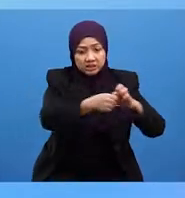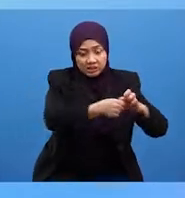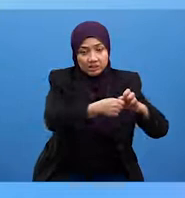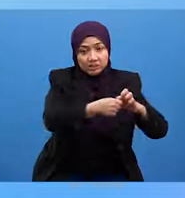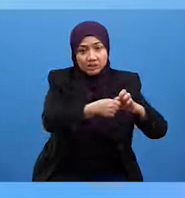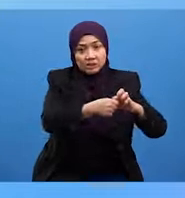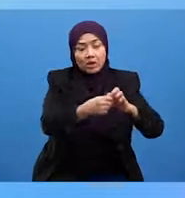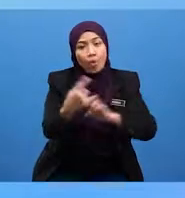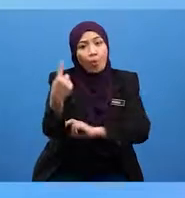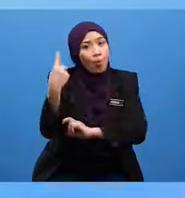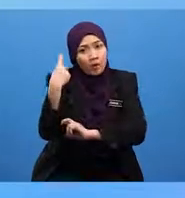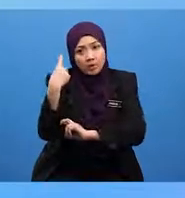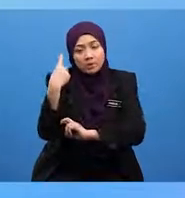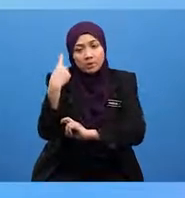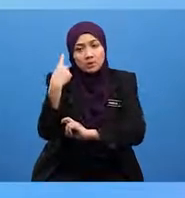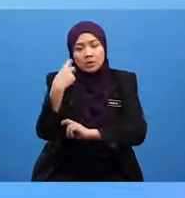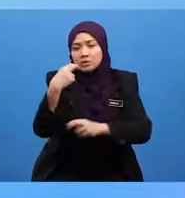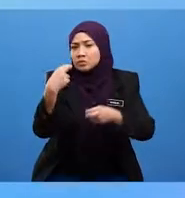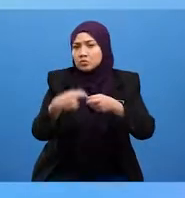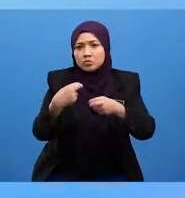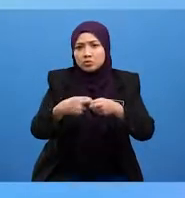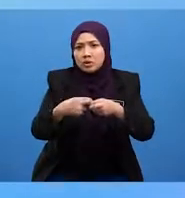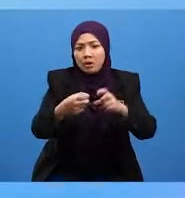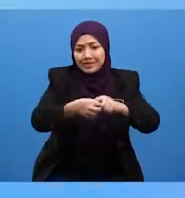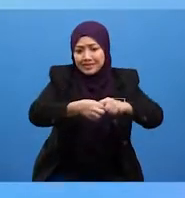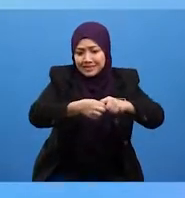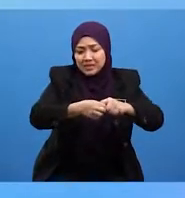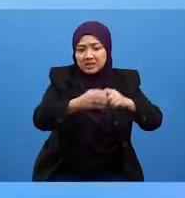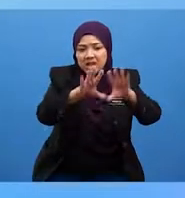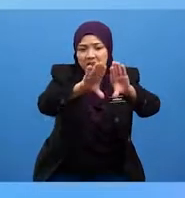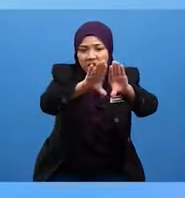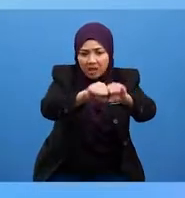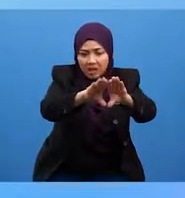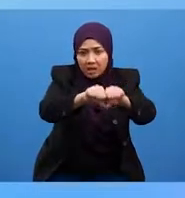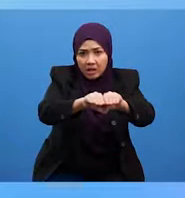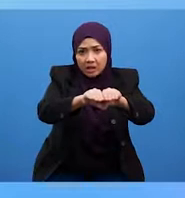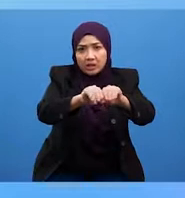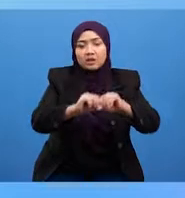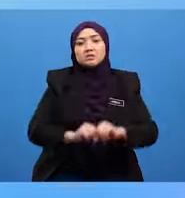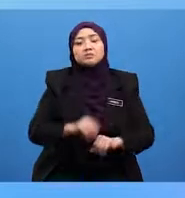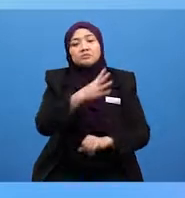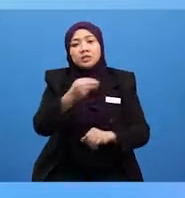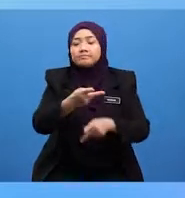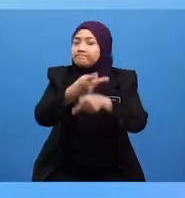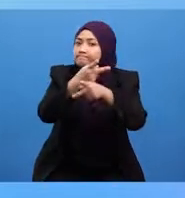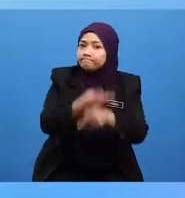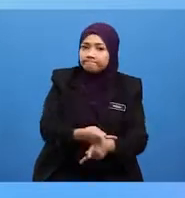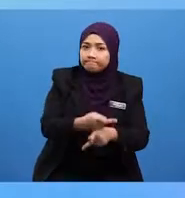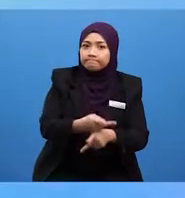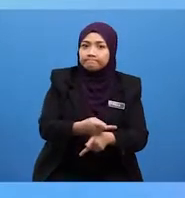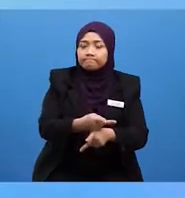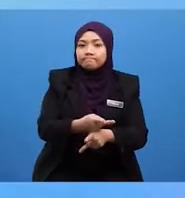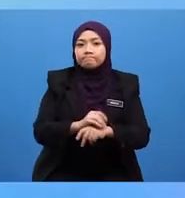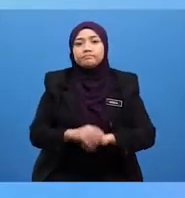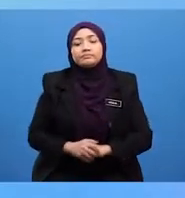termoset kuat, susah dilembutkan dan mengekalkan strukturnya. Selain